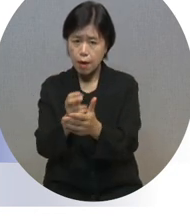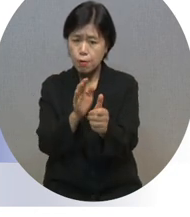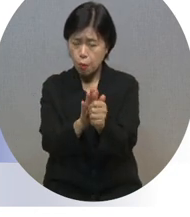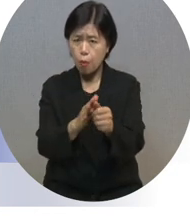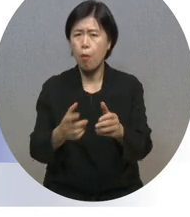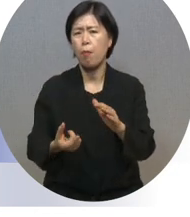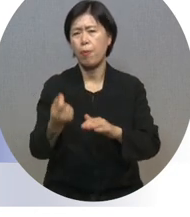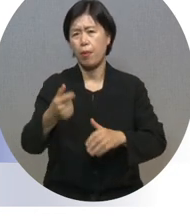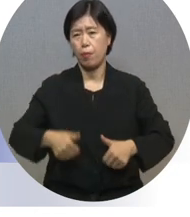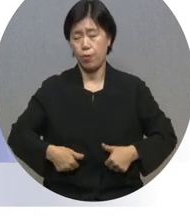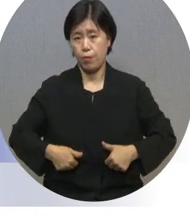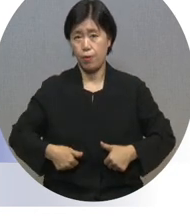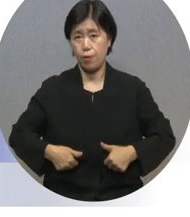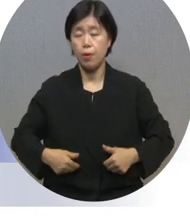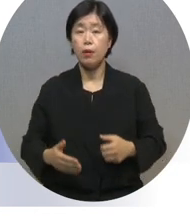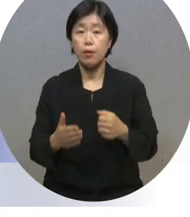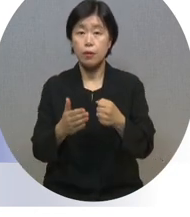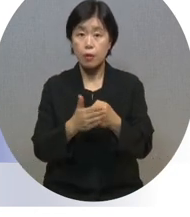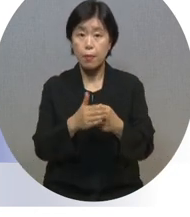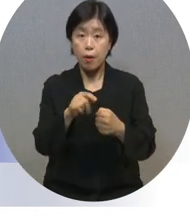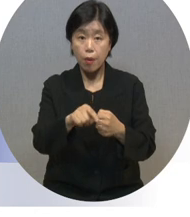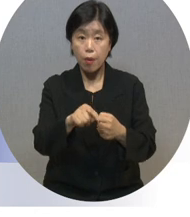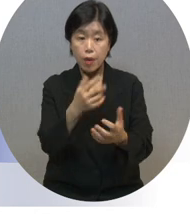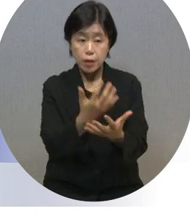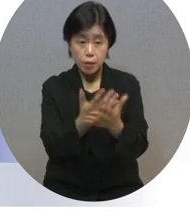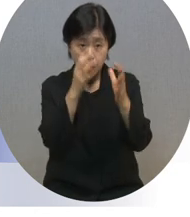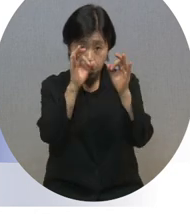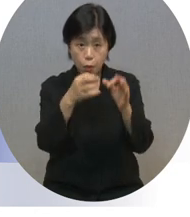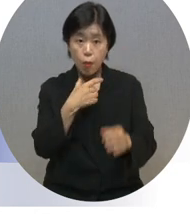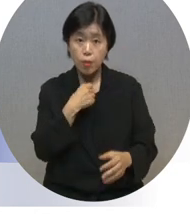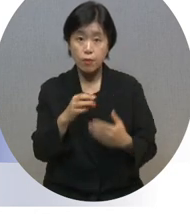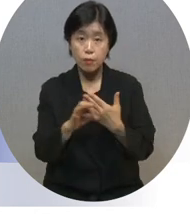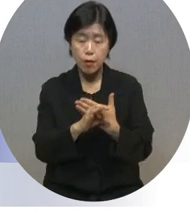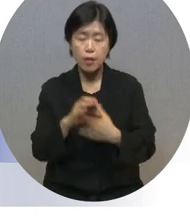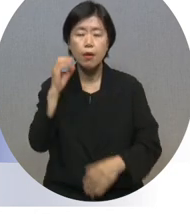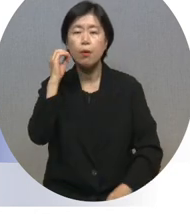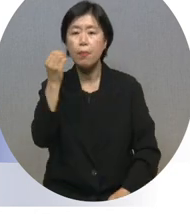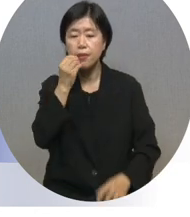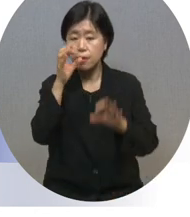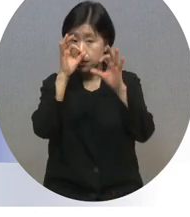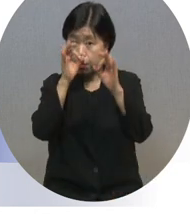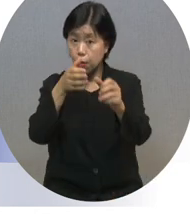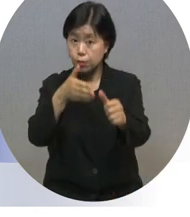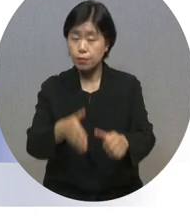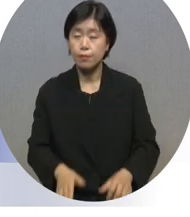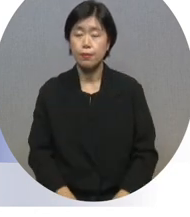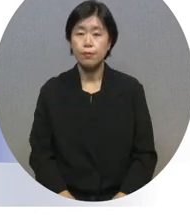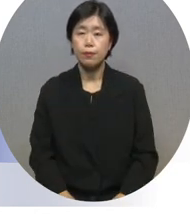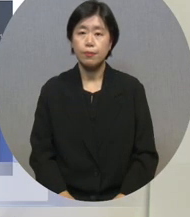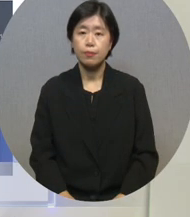이 장애인 정책 리포트는 한국장애인단체 총연맹 홈페이지에서 확인할 수 있습니다.